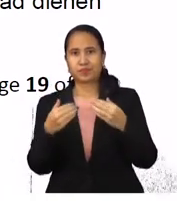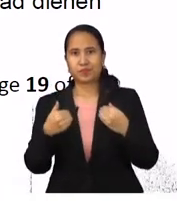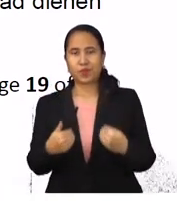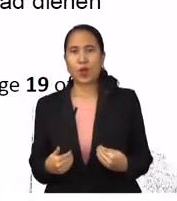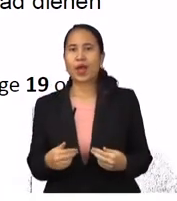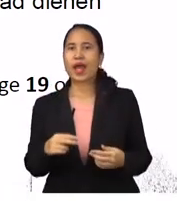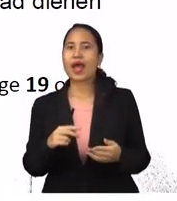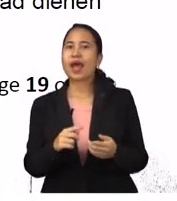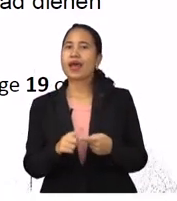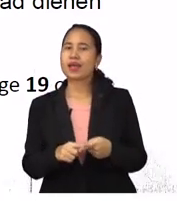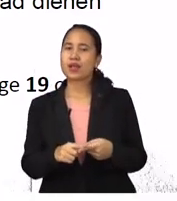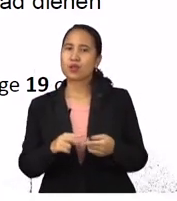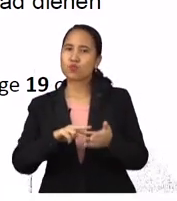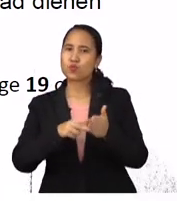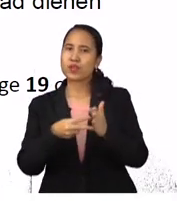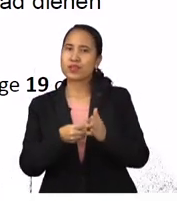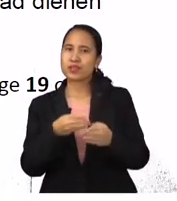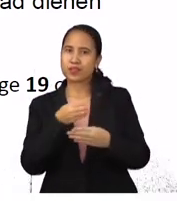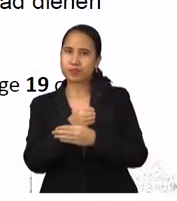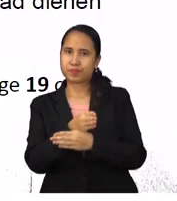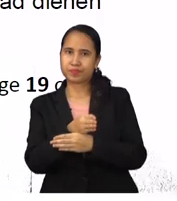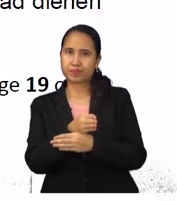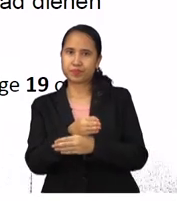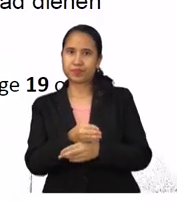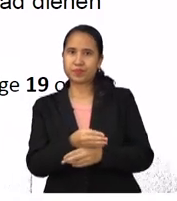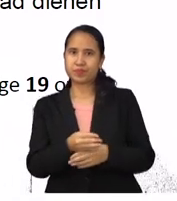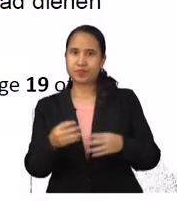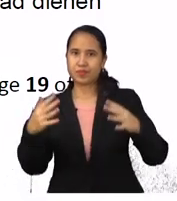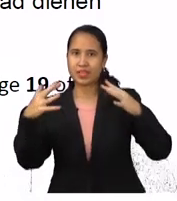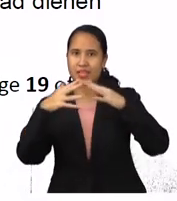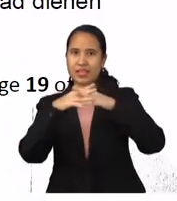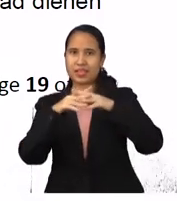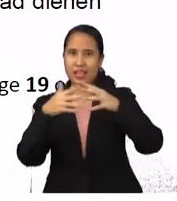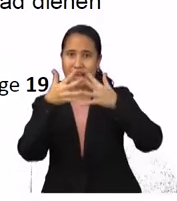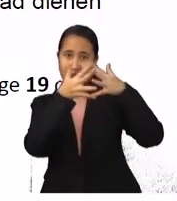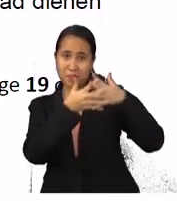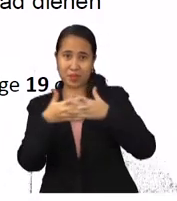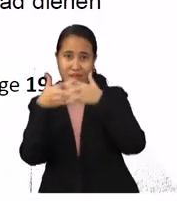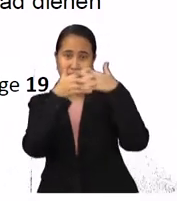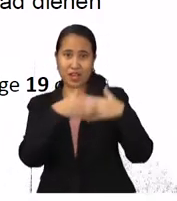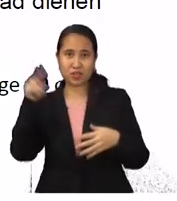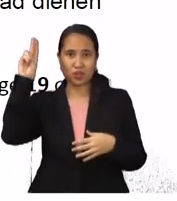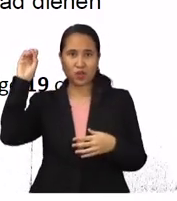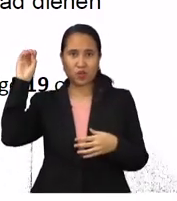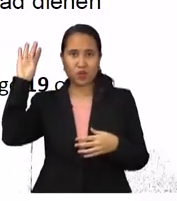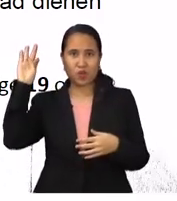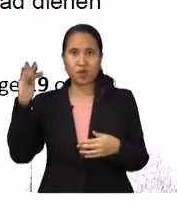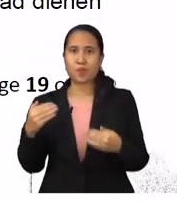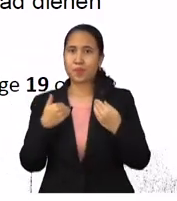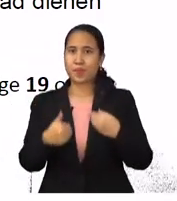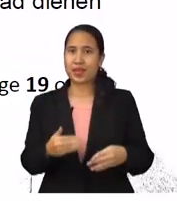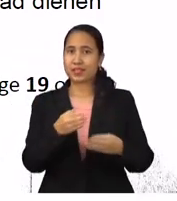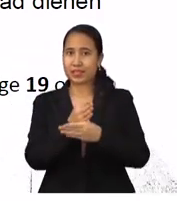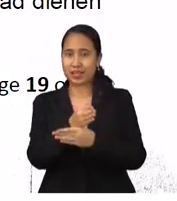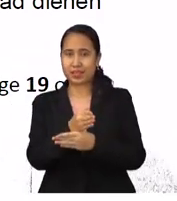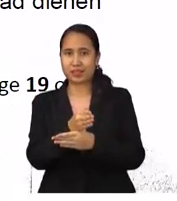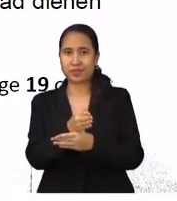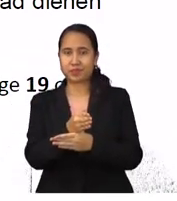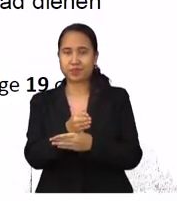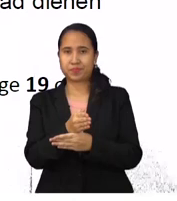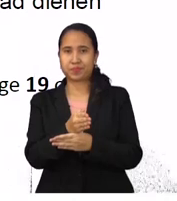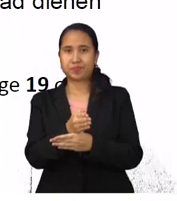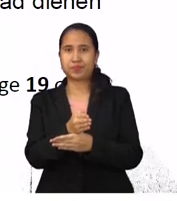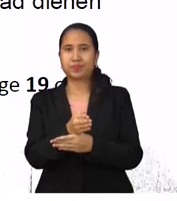rechten en het Inter-Amerikaanse Hof voor de rechten van de mens,